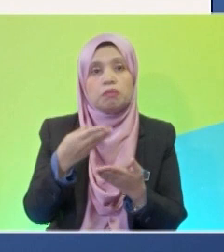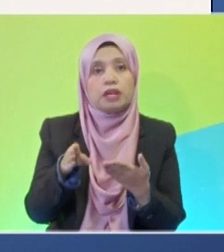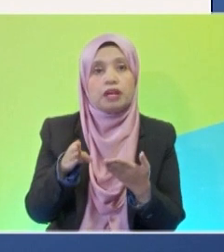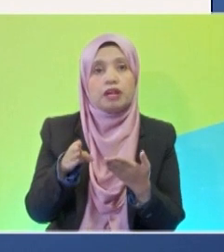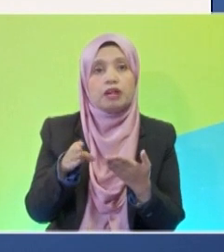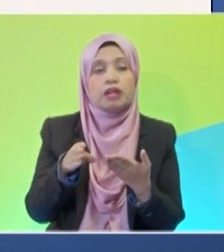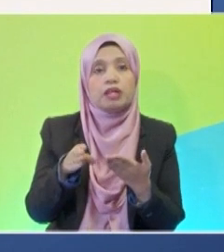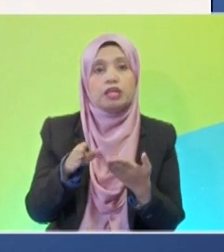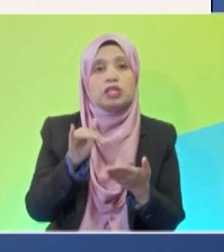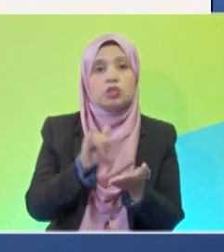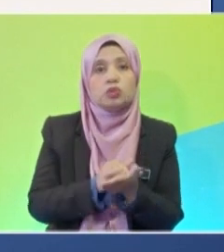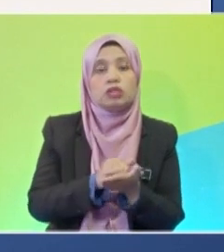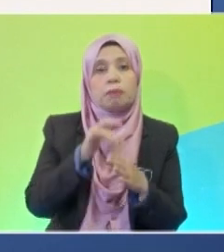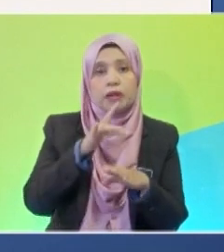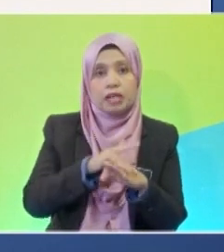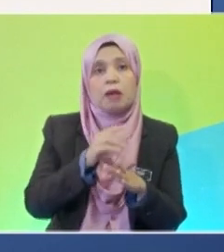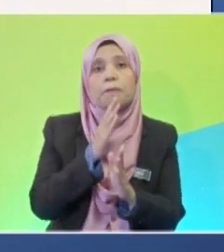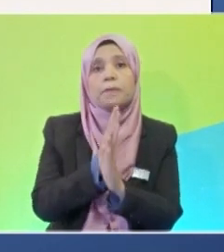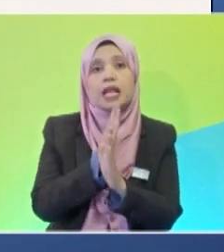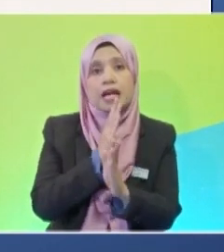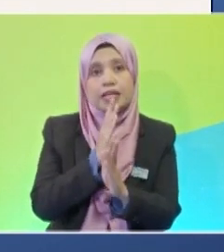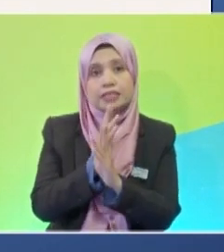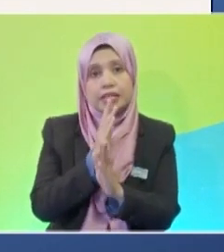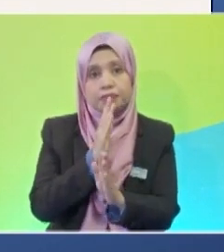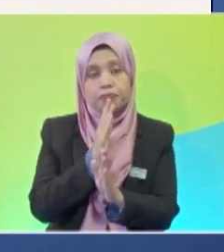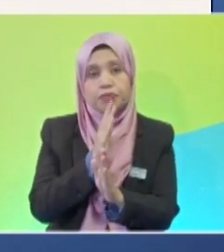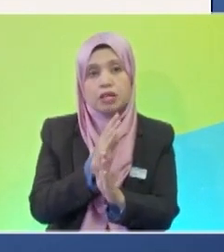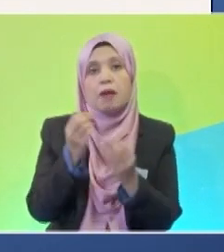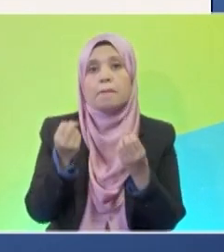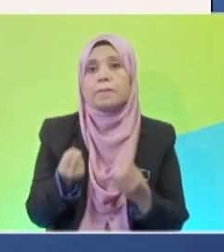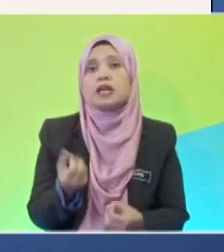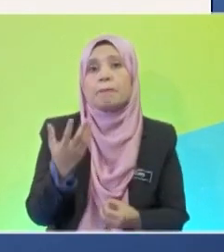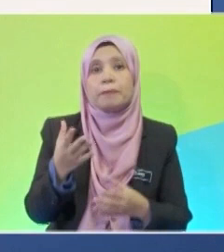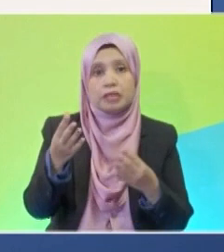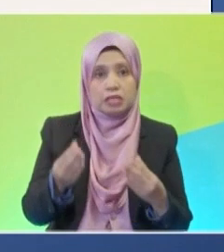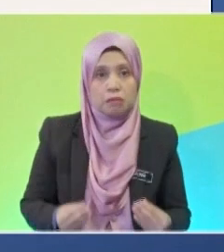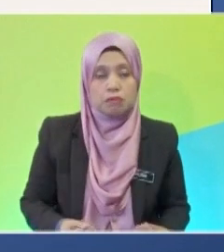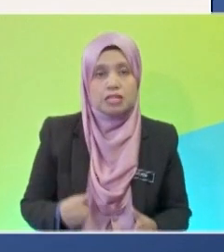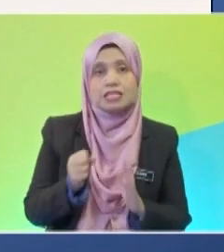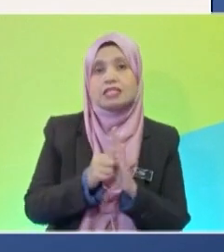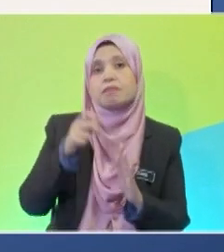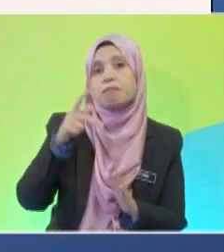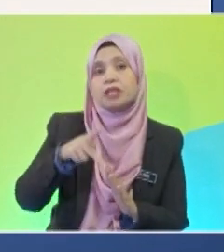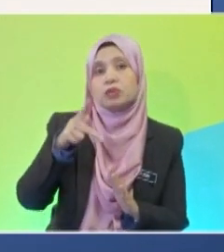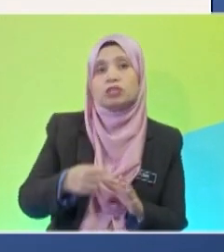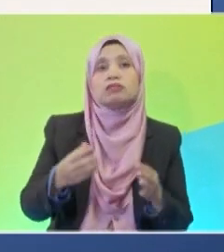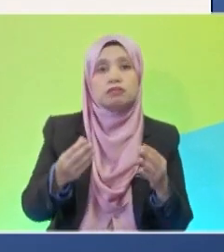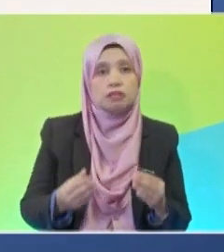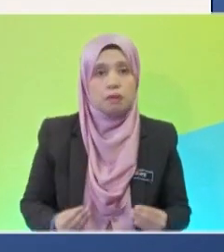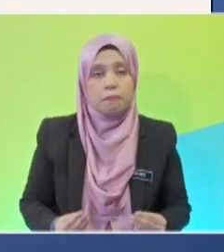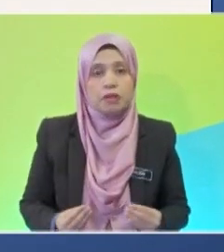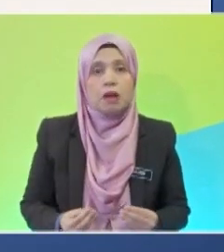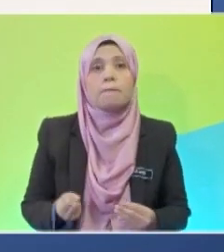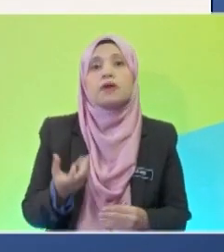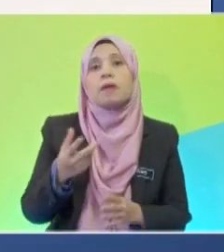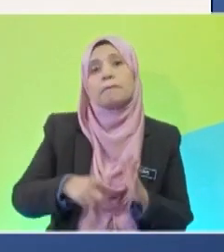dengan pelarasan akaun nominal. Baik. Berapa yang telah diterima, sepatutnya diterima, berapa yang terlebih terima ataupun terkurang